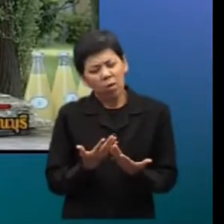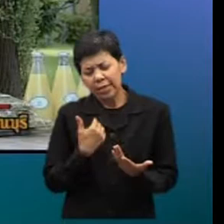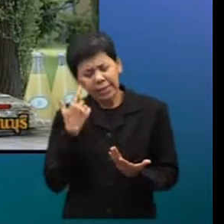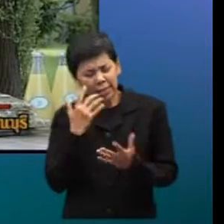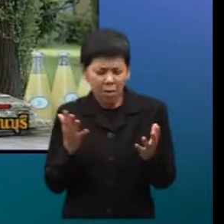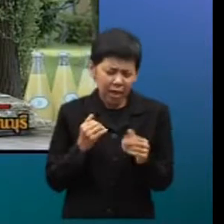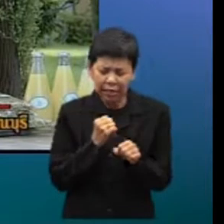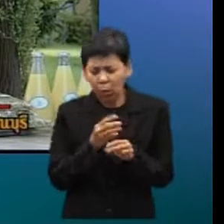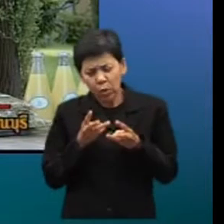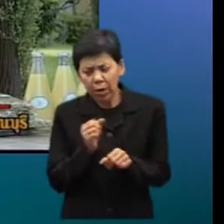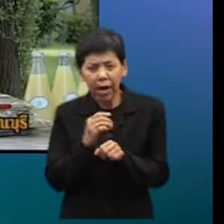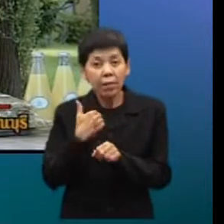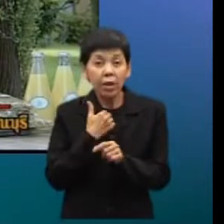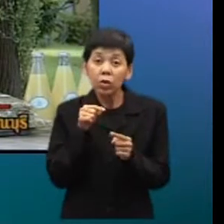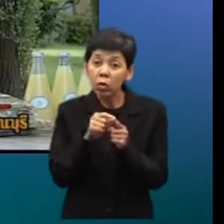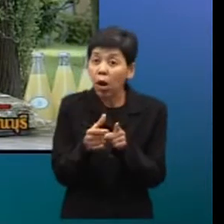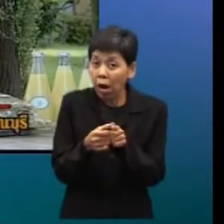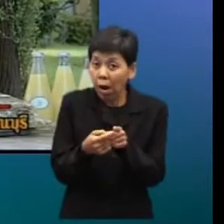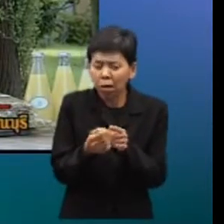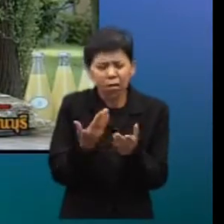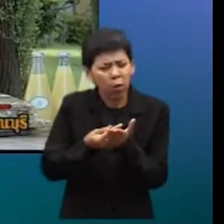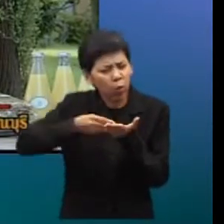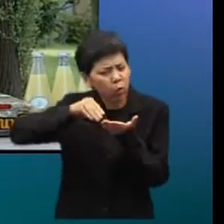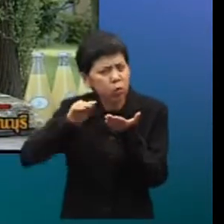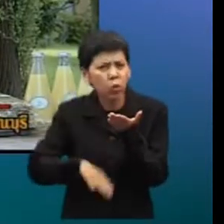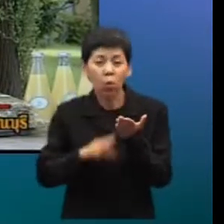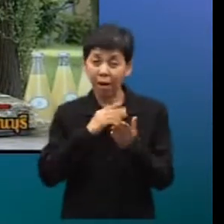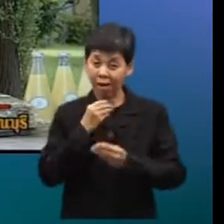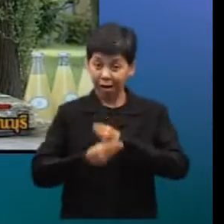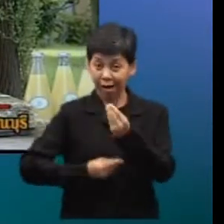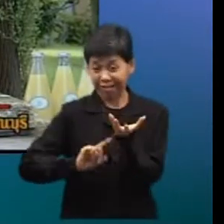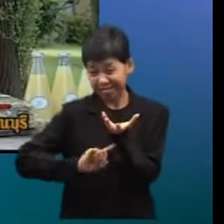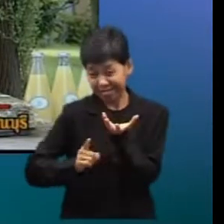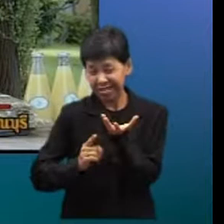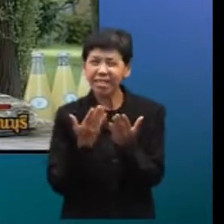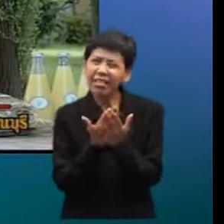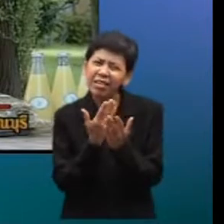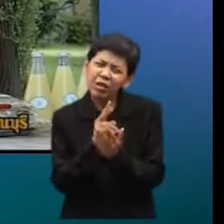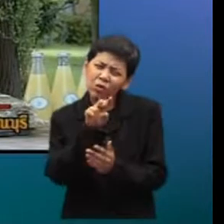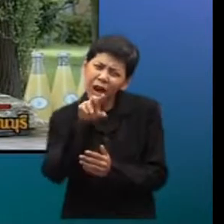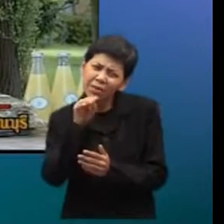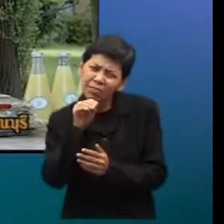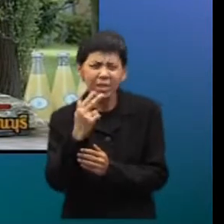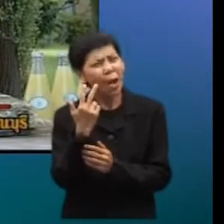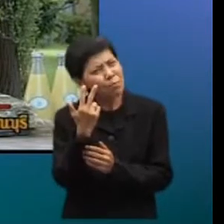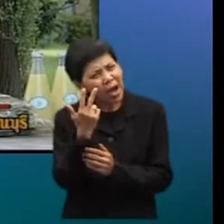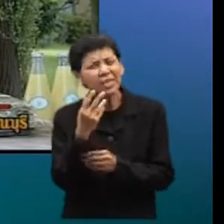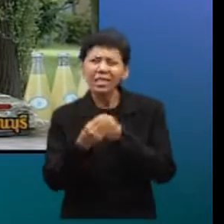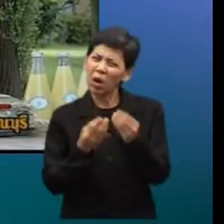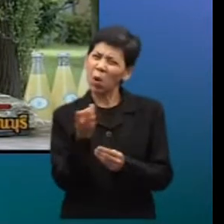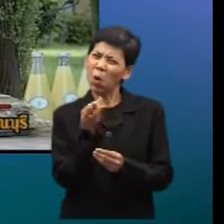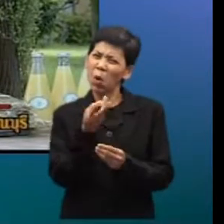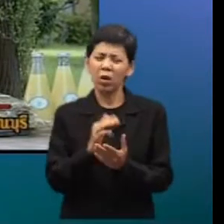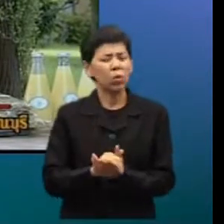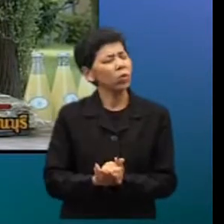ได้นะคะก็อย่างเช่นตัวข้าวโพดซึ่งมีราคาตกต่ำมากถ้าเราขายเป็นกิโลหนึ่งอาจจะได้แค่10สลึงหรือ3บาทคือตัน